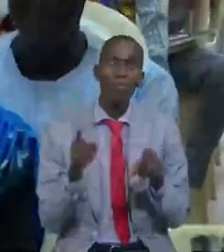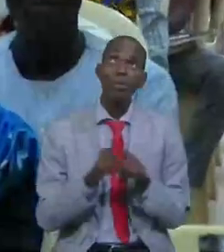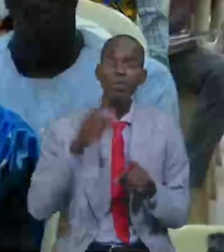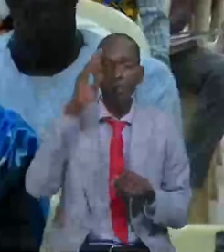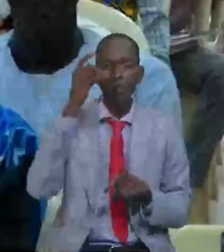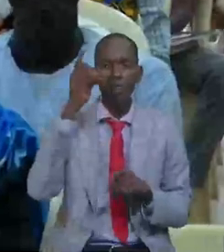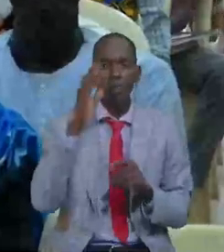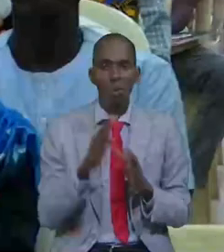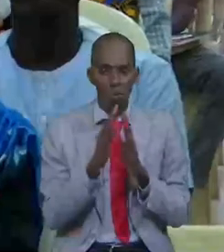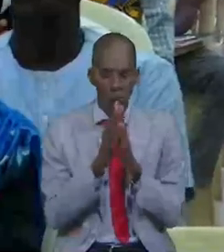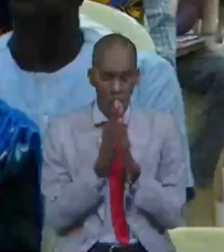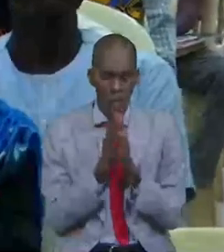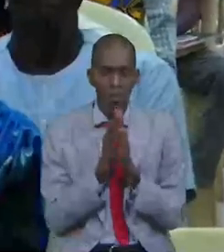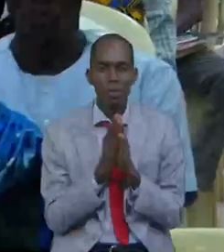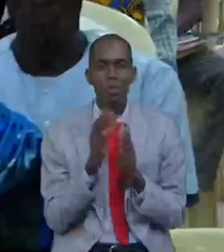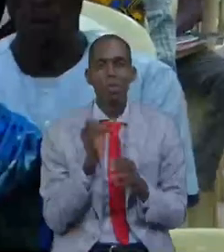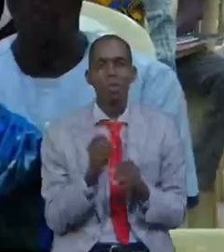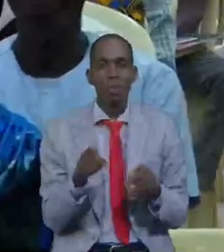Comme il prie ce soir.